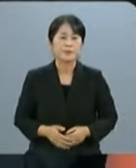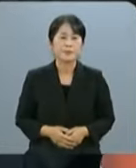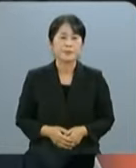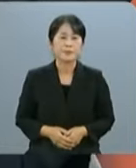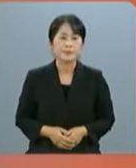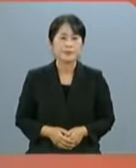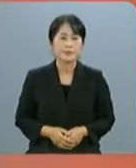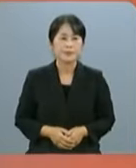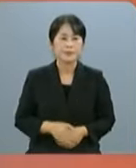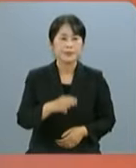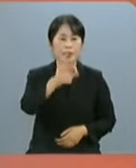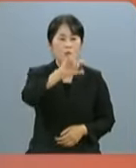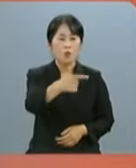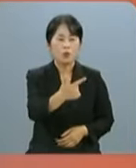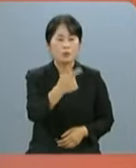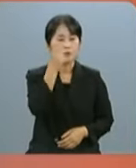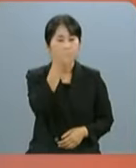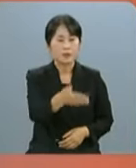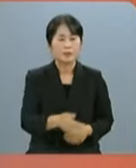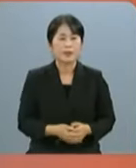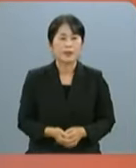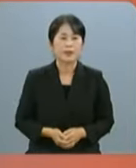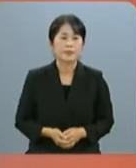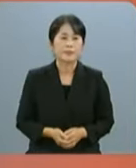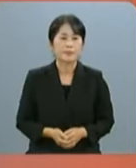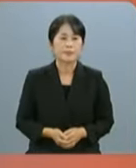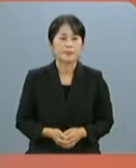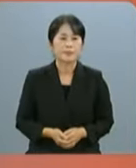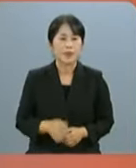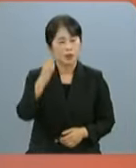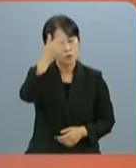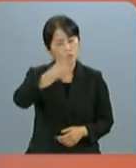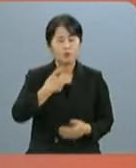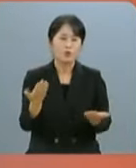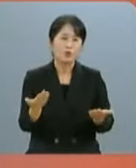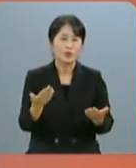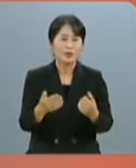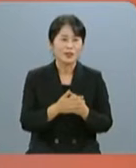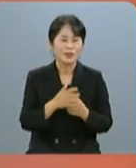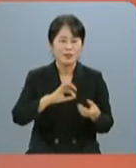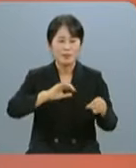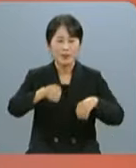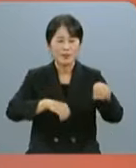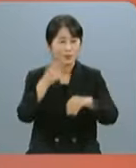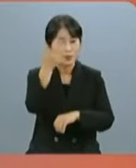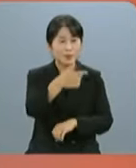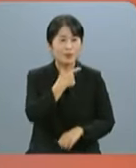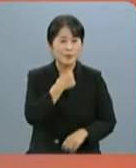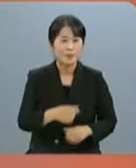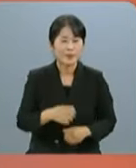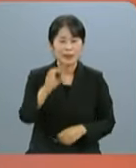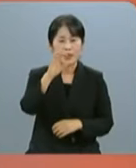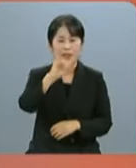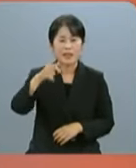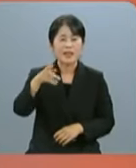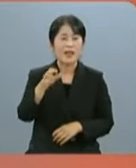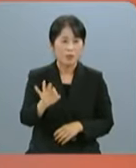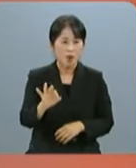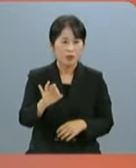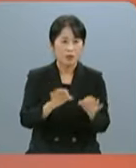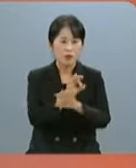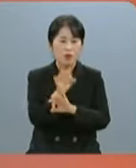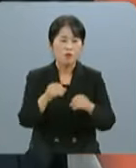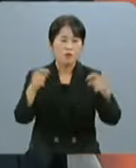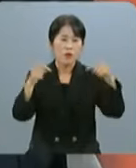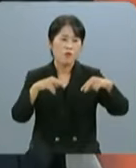저 원희룡 후보님, 네. 예, 아까 그 저 질문을 저한테 안 해주셔가지고 제가 거꾸로 한번 물어봅시다. 이재명 지사하고 경제